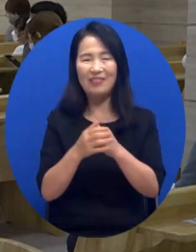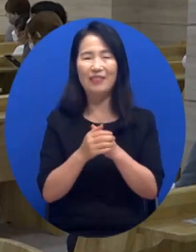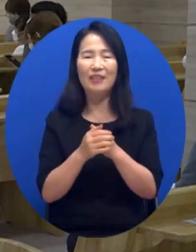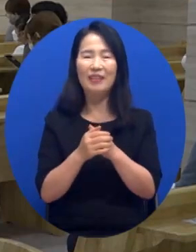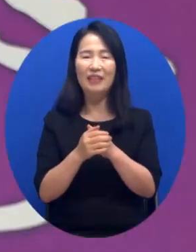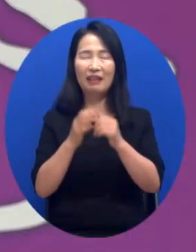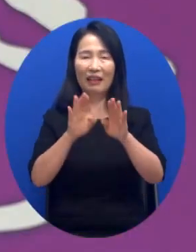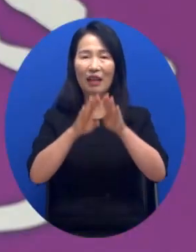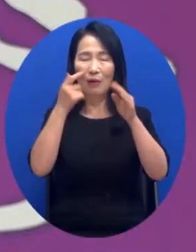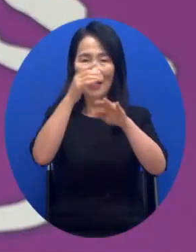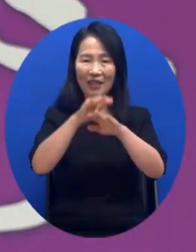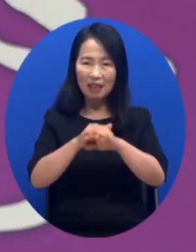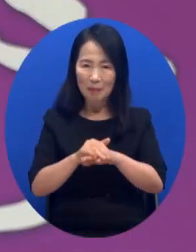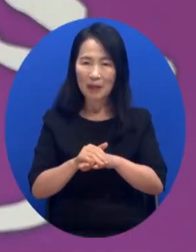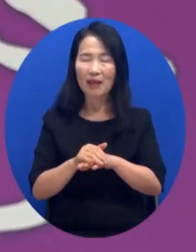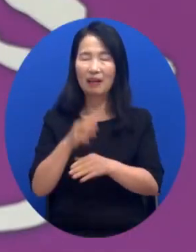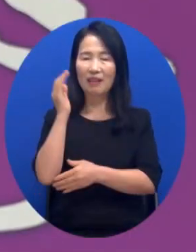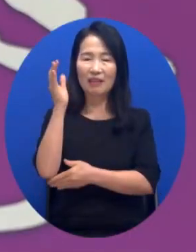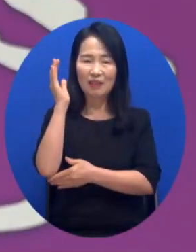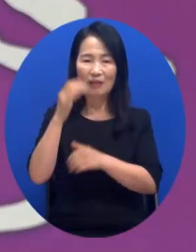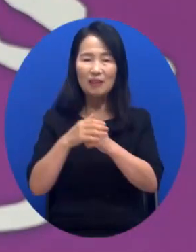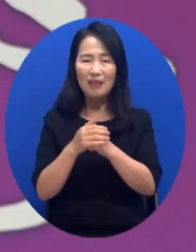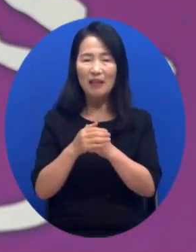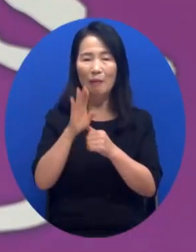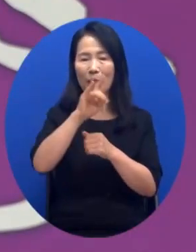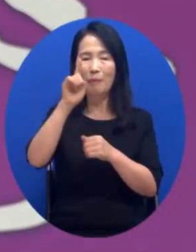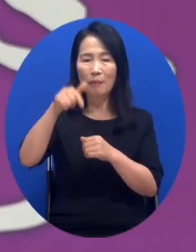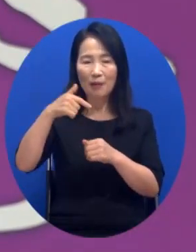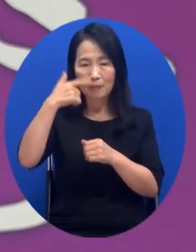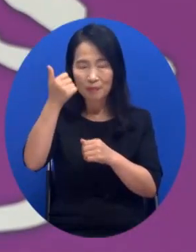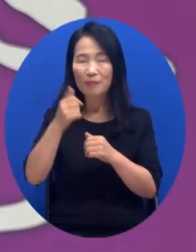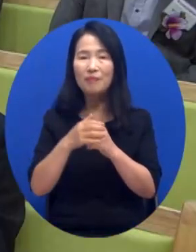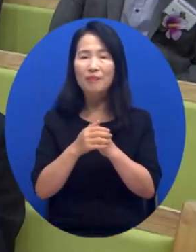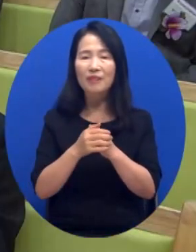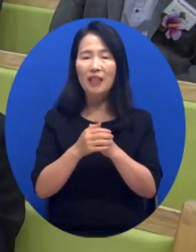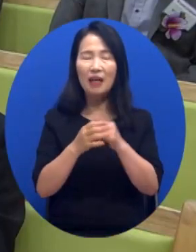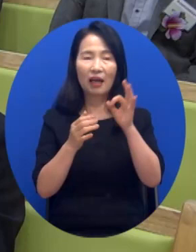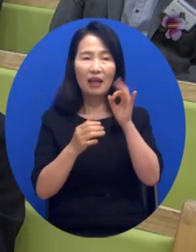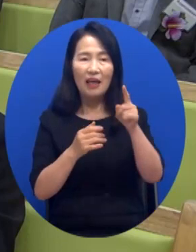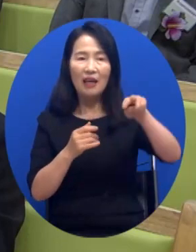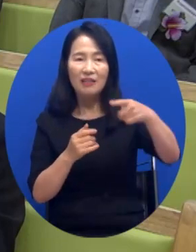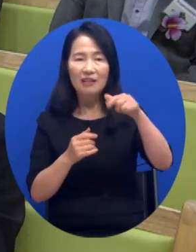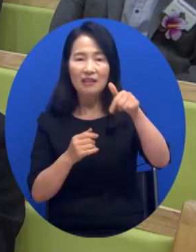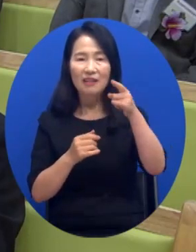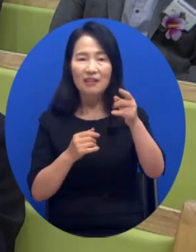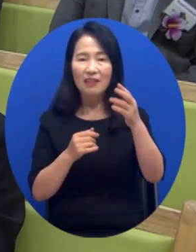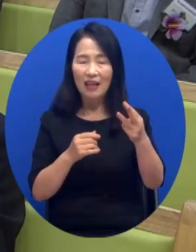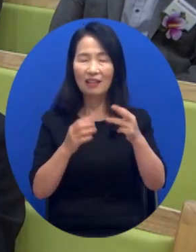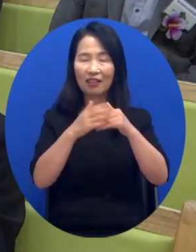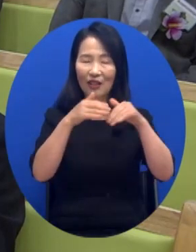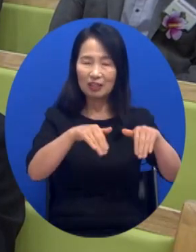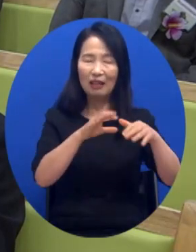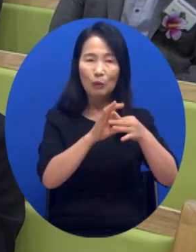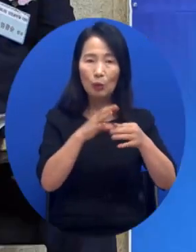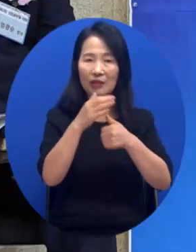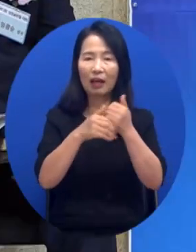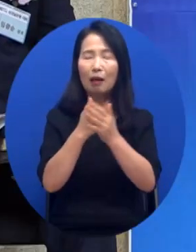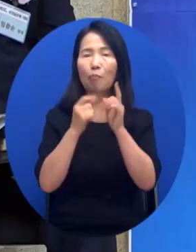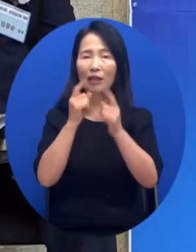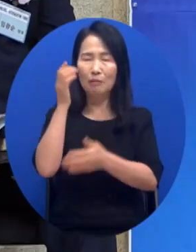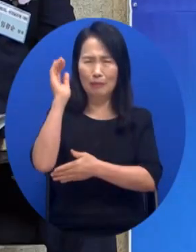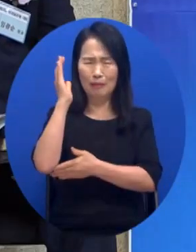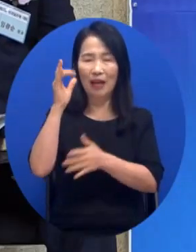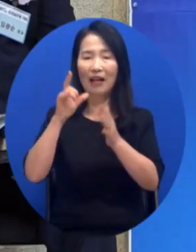개회예배에서 말씀을 전한 대전 선교교회 백기남 목사는 에스겔 선지자를 통해 하나님의 말씀이 선포될 때